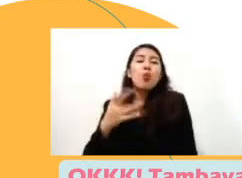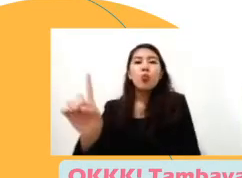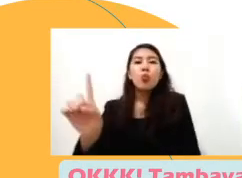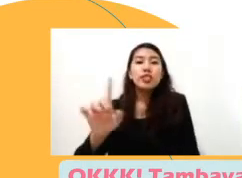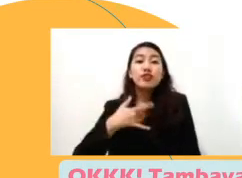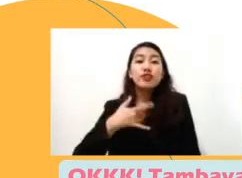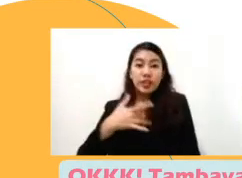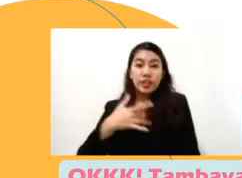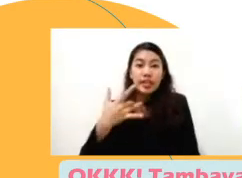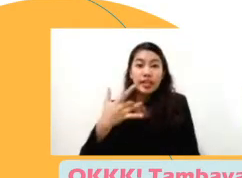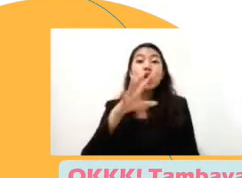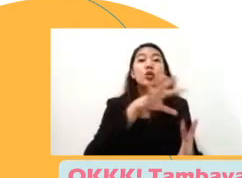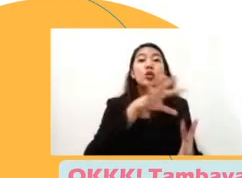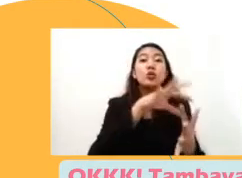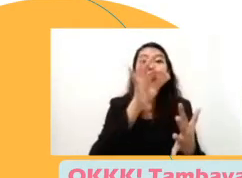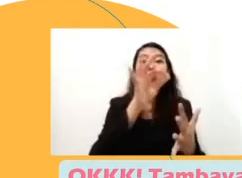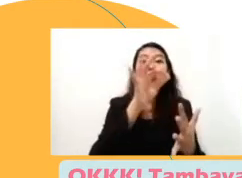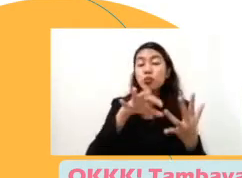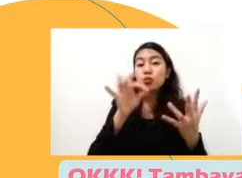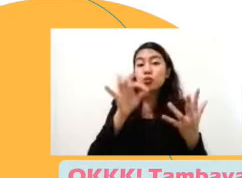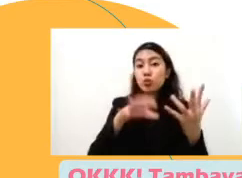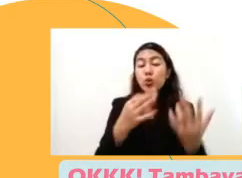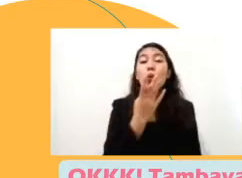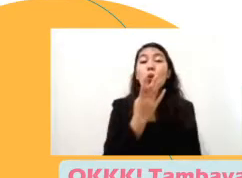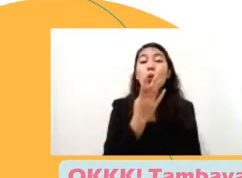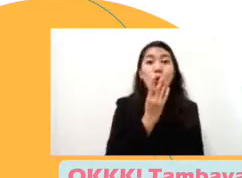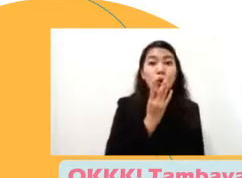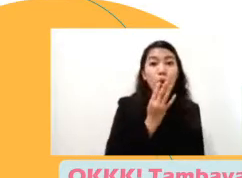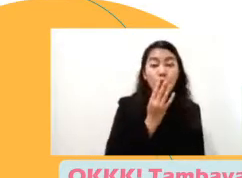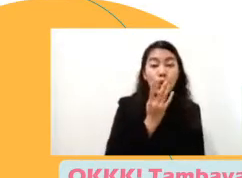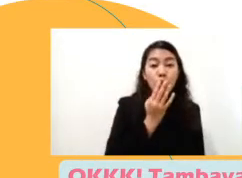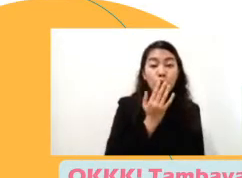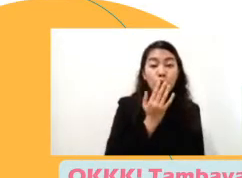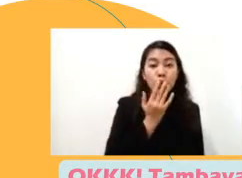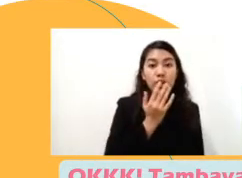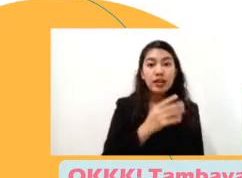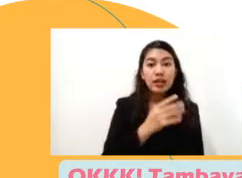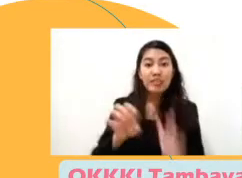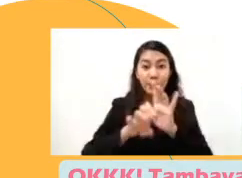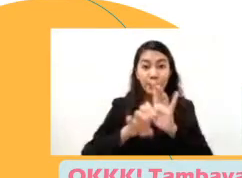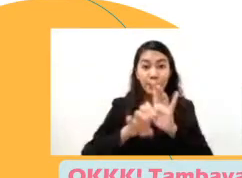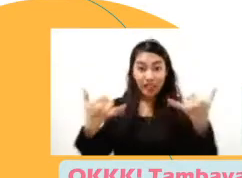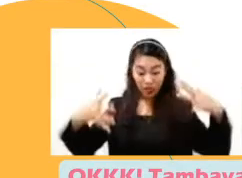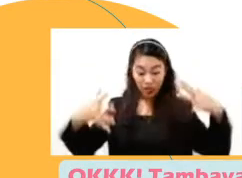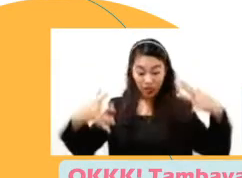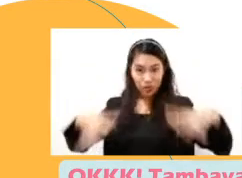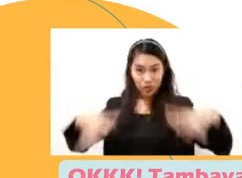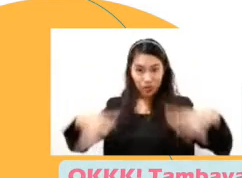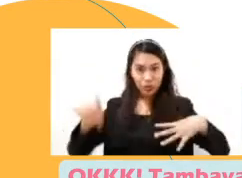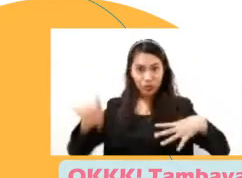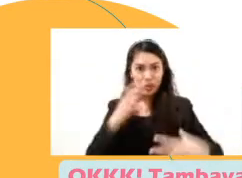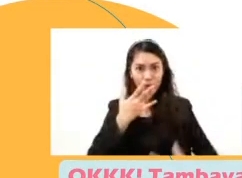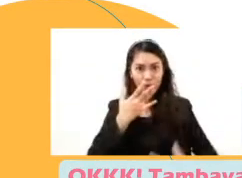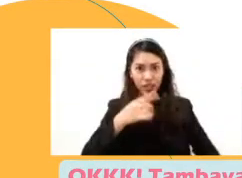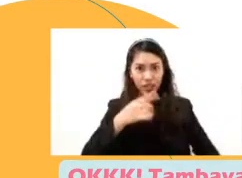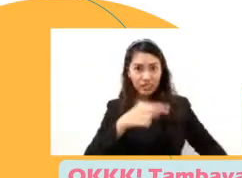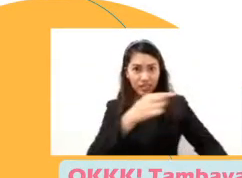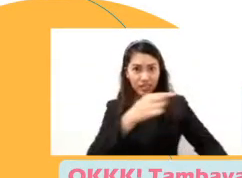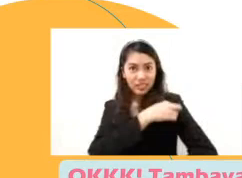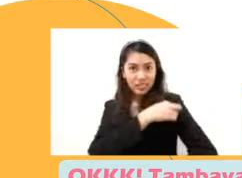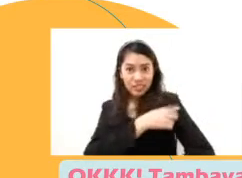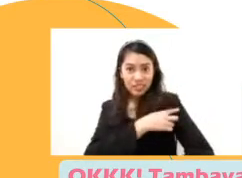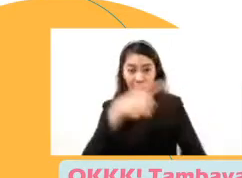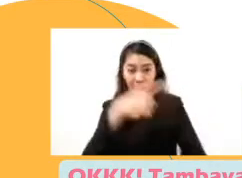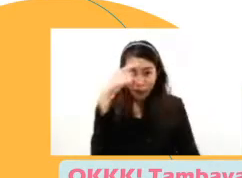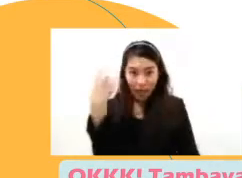as simple as... Pwede rin kasing simple ng... Yun yung kulay ng damit nyo. Yun. Pag pinerform nyo, yun ang kulay ng damit nyo. Yes.